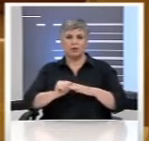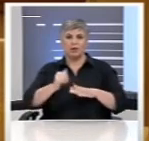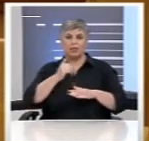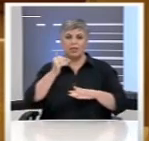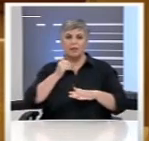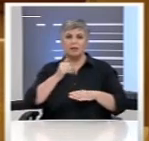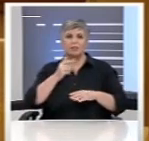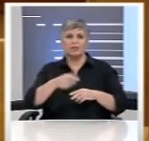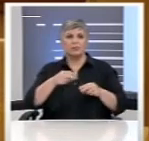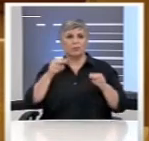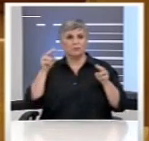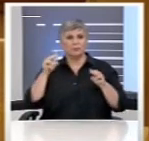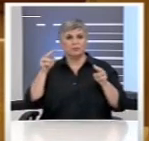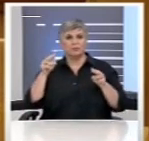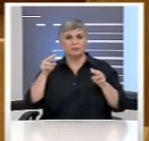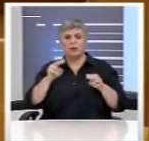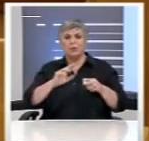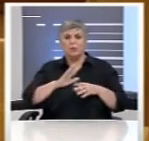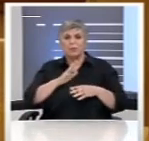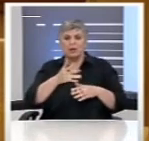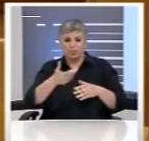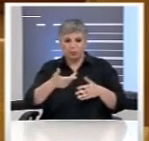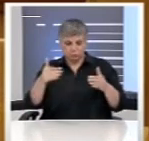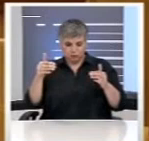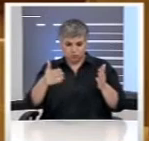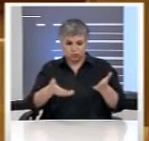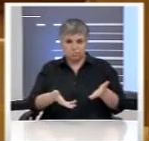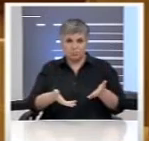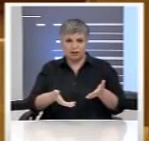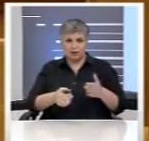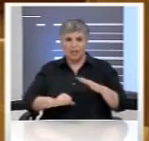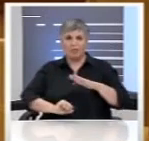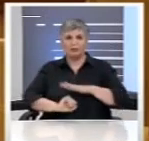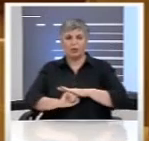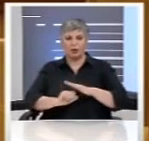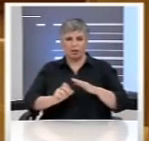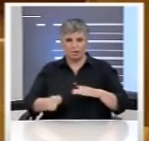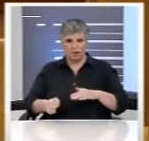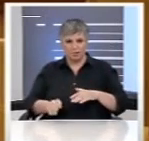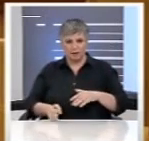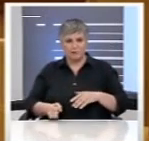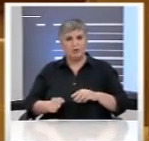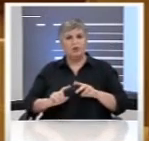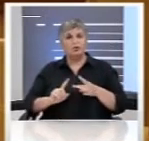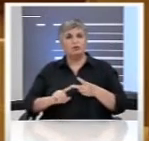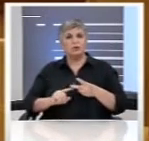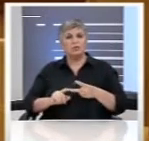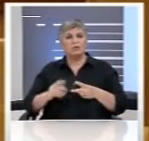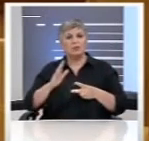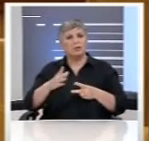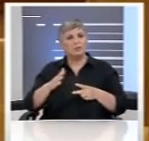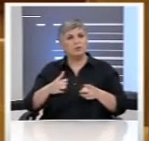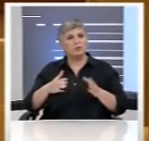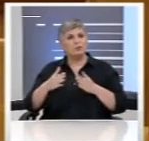οι πρωτογενείς δαπάνες. Είτε από την άλλη, να αθετήσετε την τήρηση των πρωτογενών